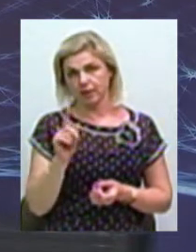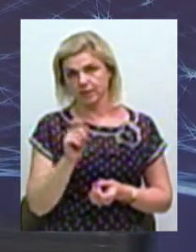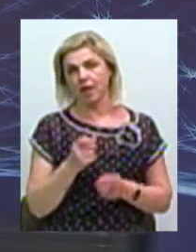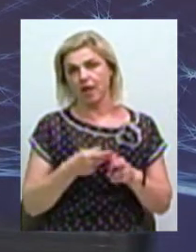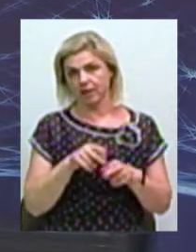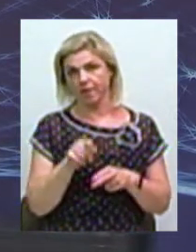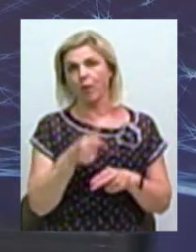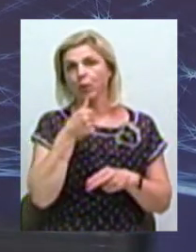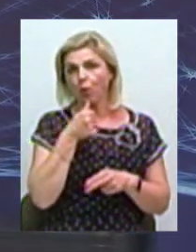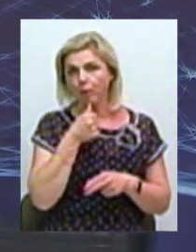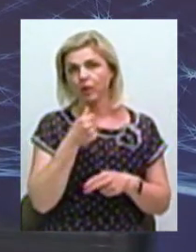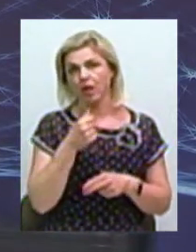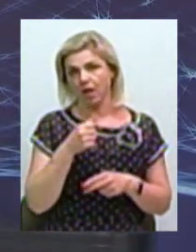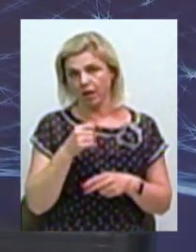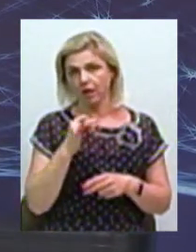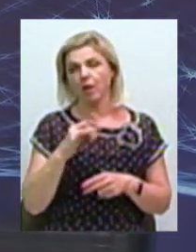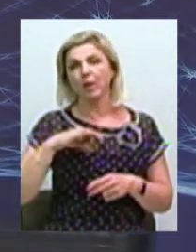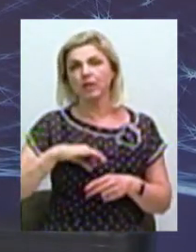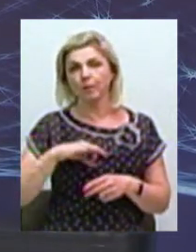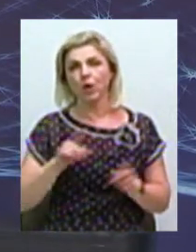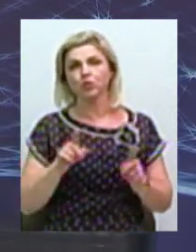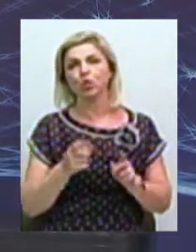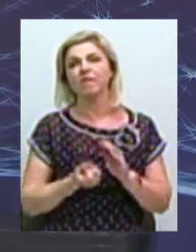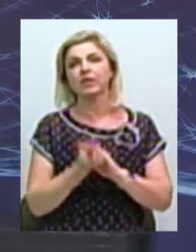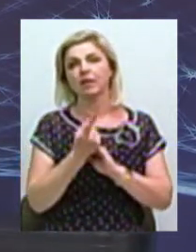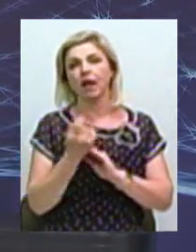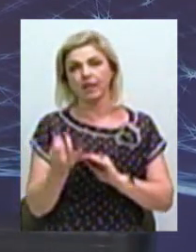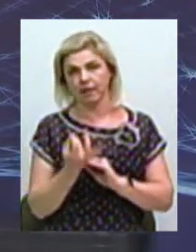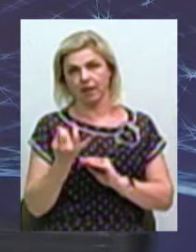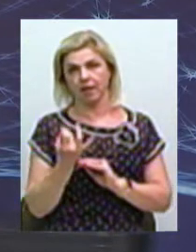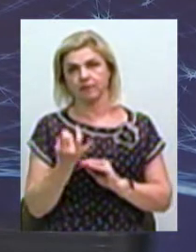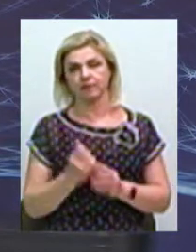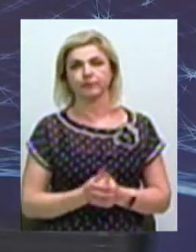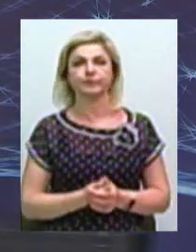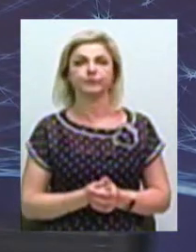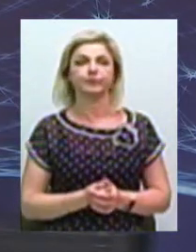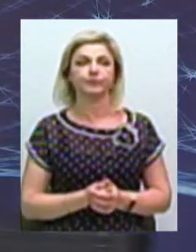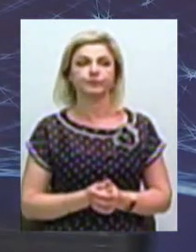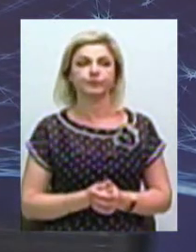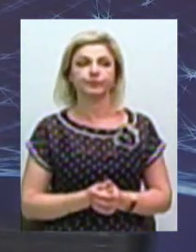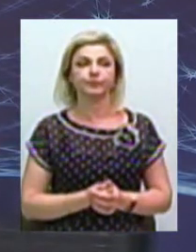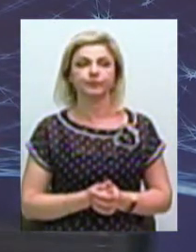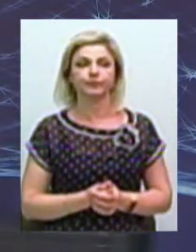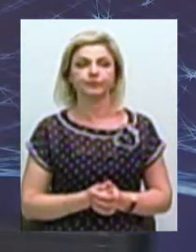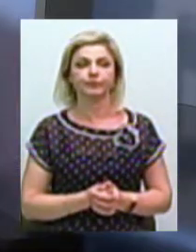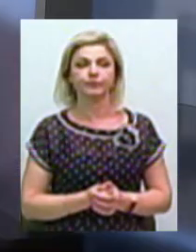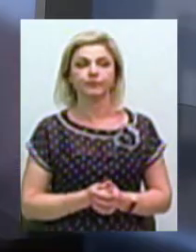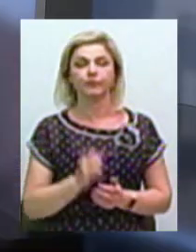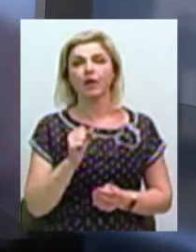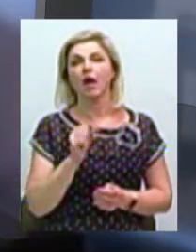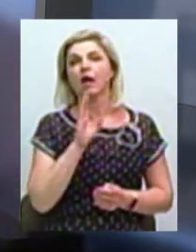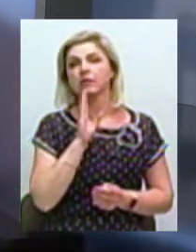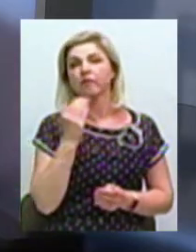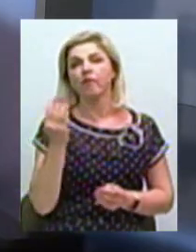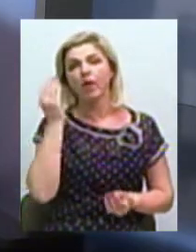употребляют, пробуют очень много, из-за того, что возникает интерес к чему, к веществу, я имею в виду. Анастасия, ваша думка? Ну,